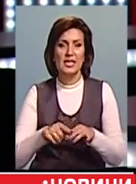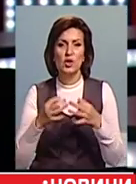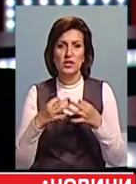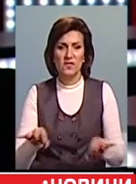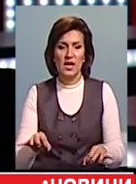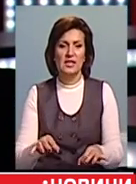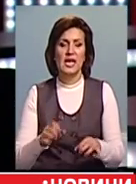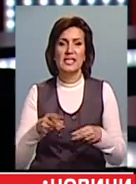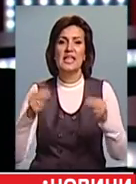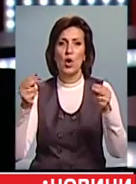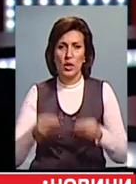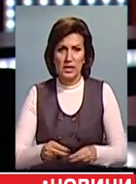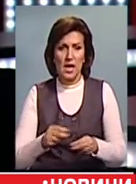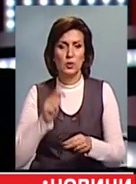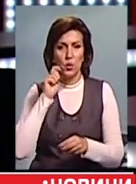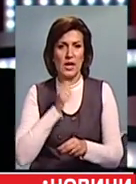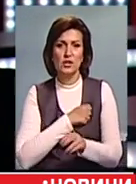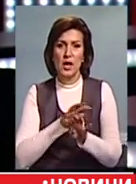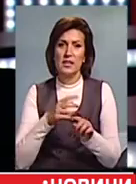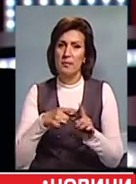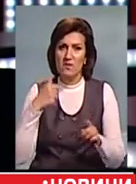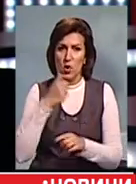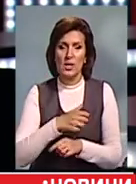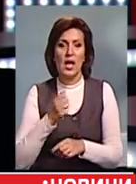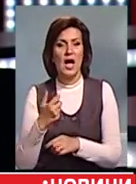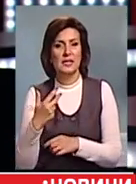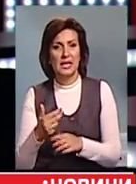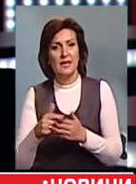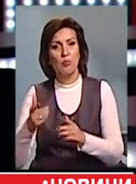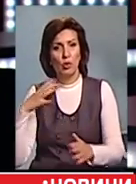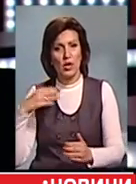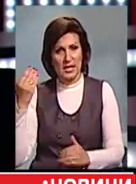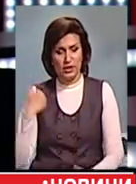дозволяє йти на контракт до української армії на півроку, а не лише на 3 роки, як було раніше.